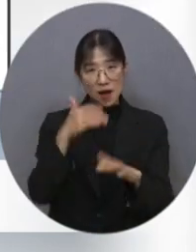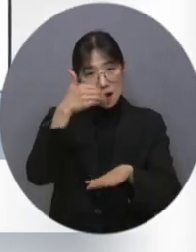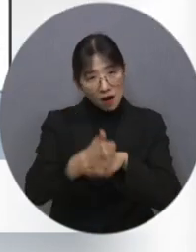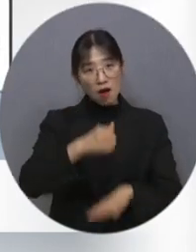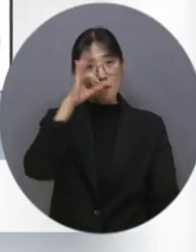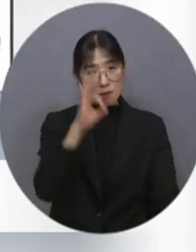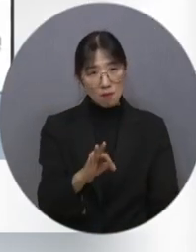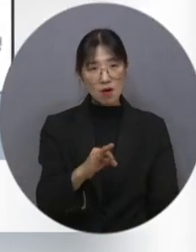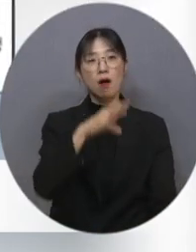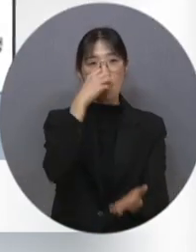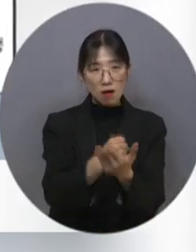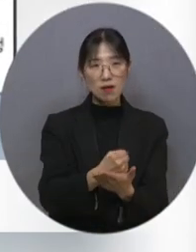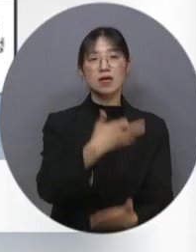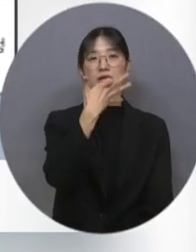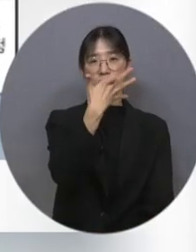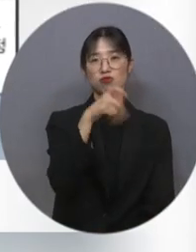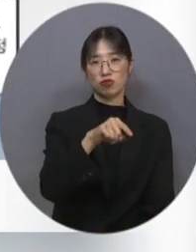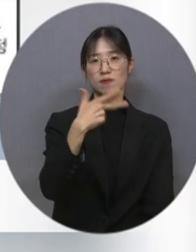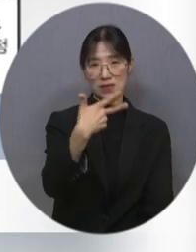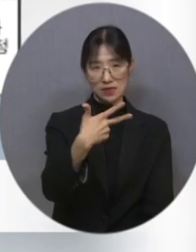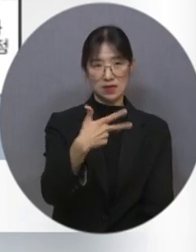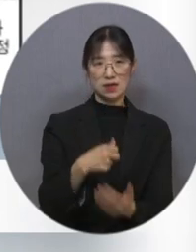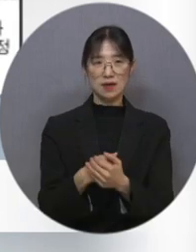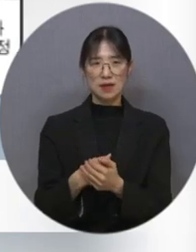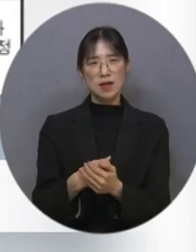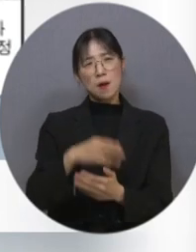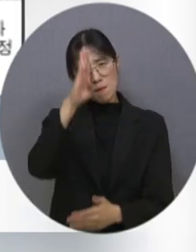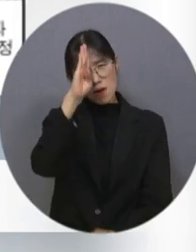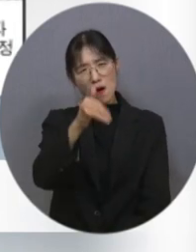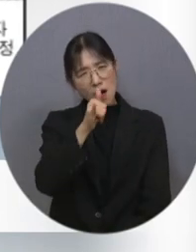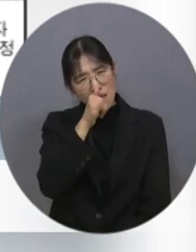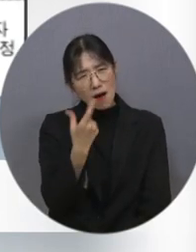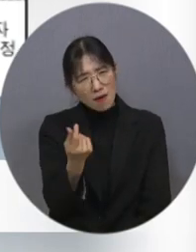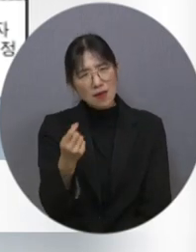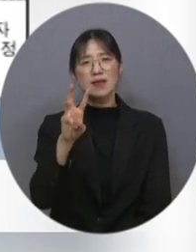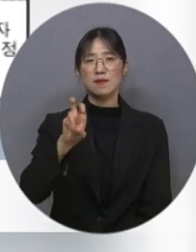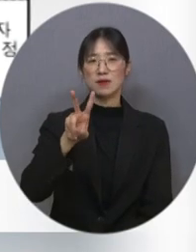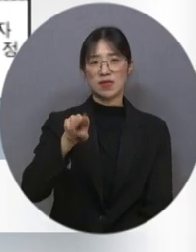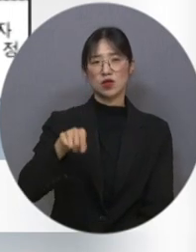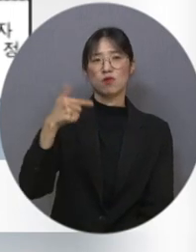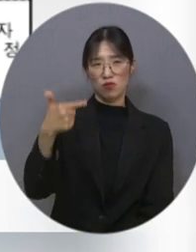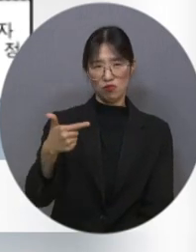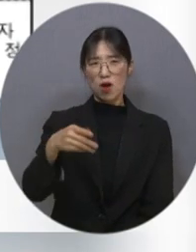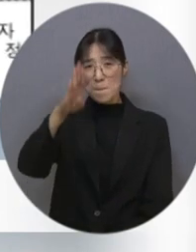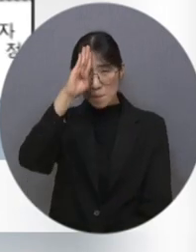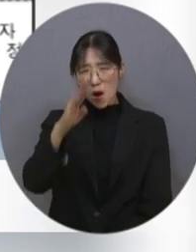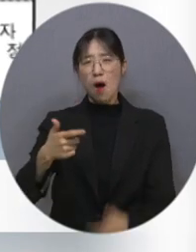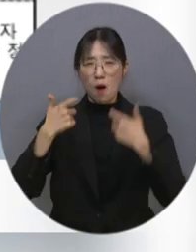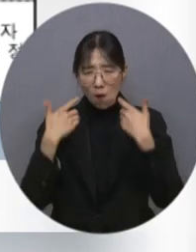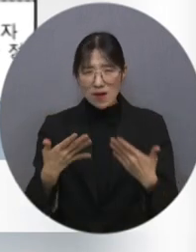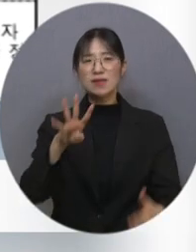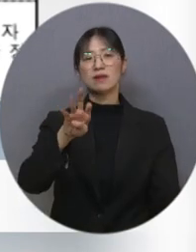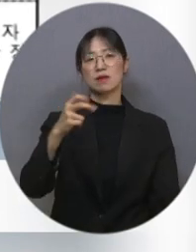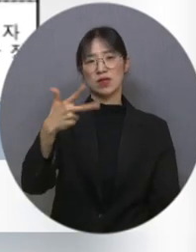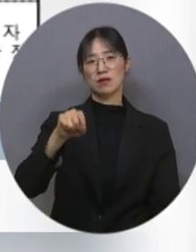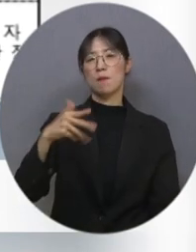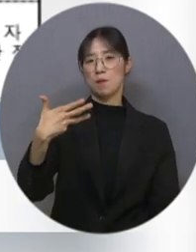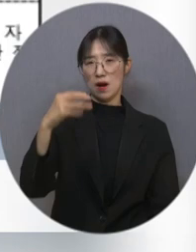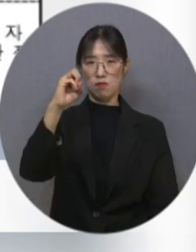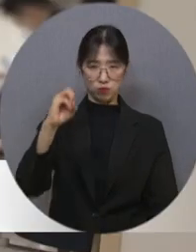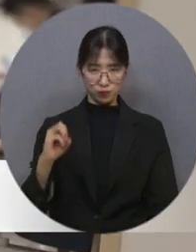정상이 19.7% 지난 의심 32.6% 유지단자 47.8%로